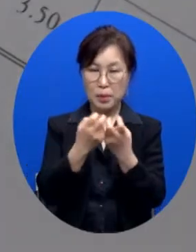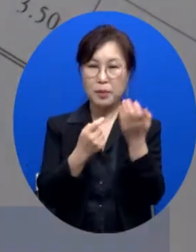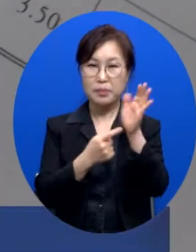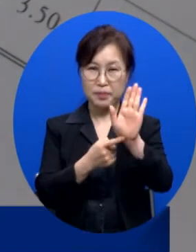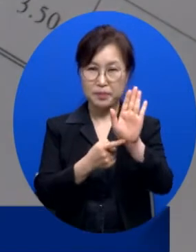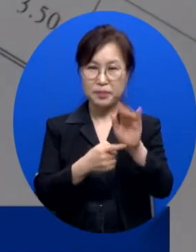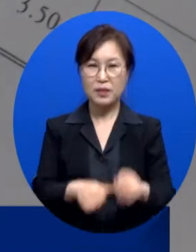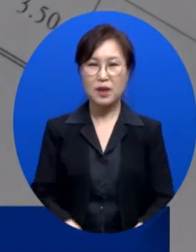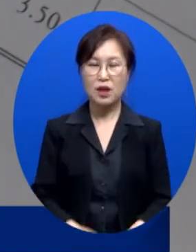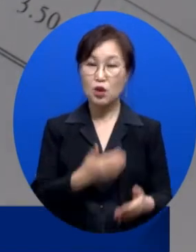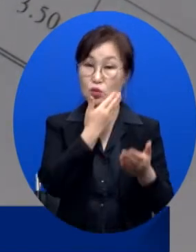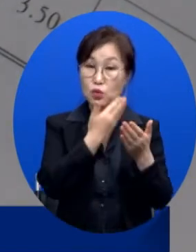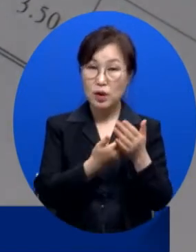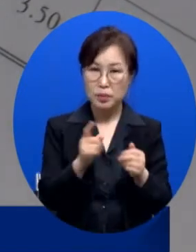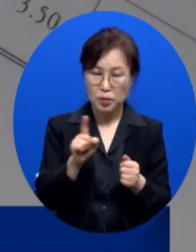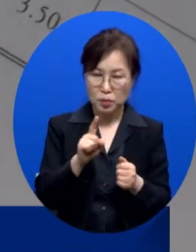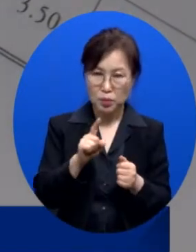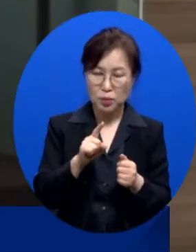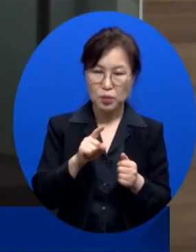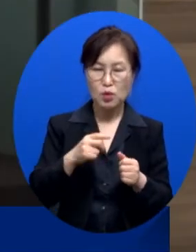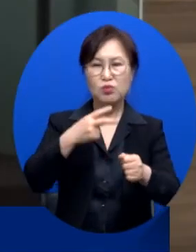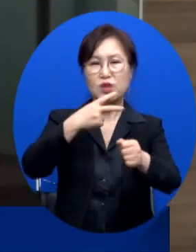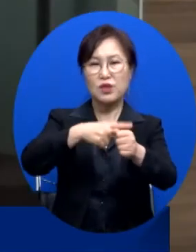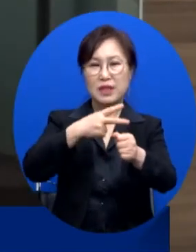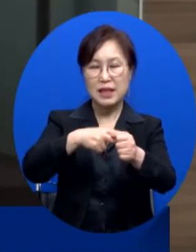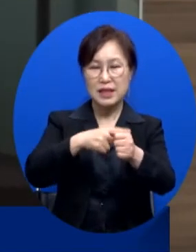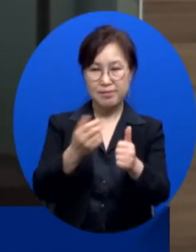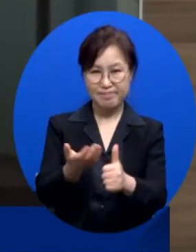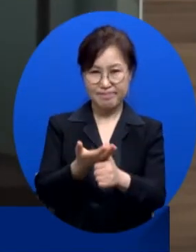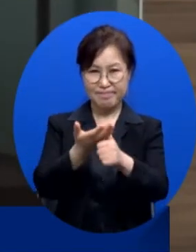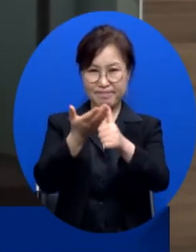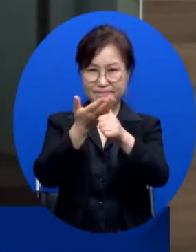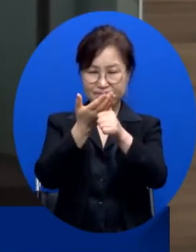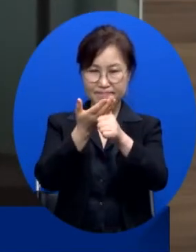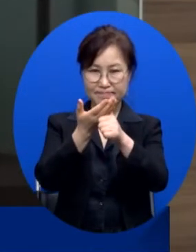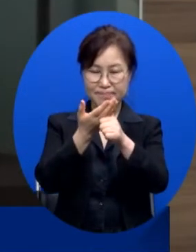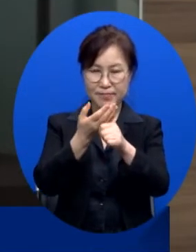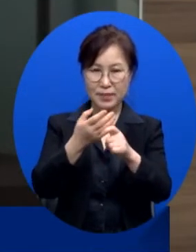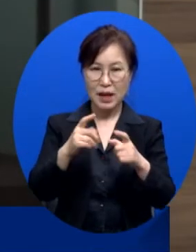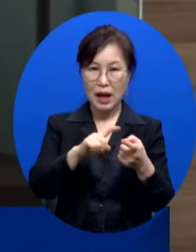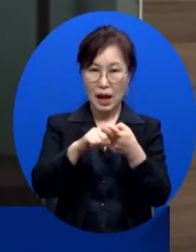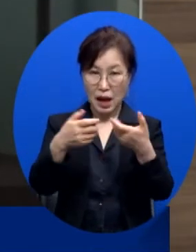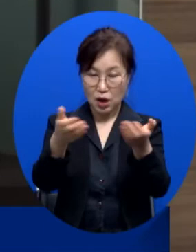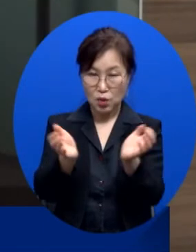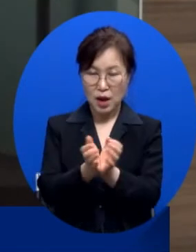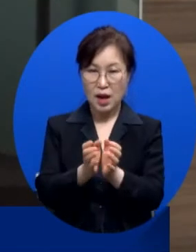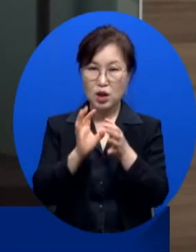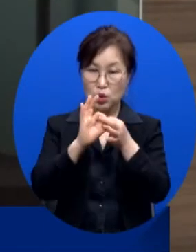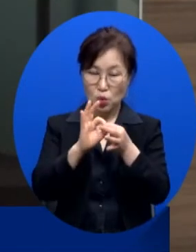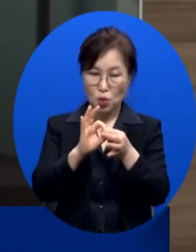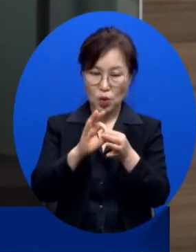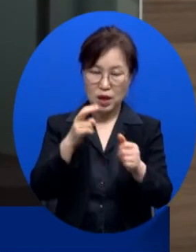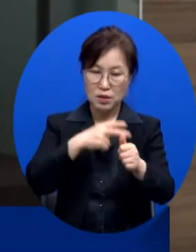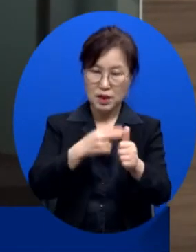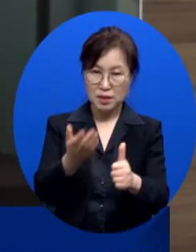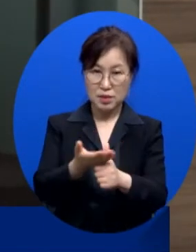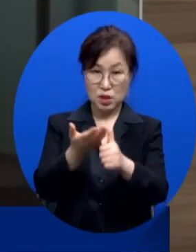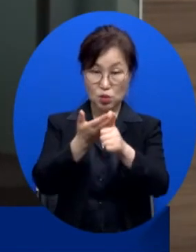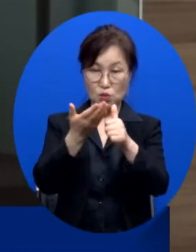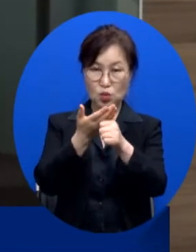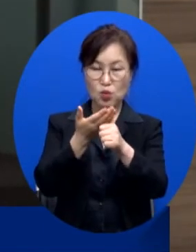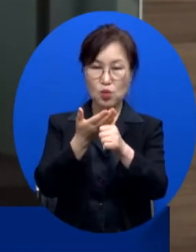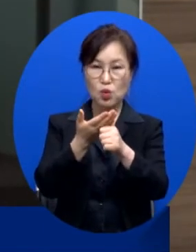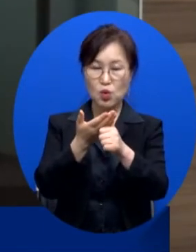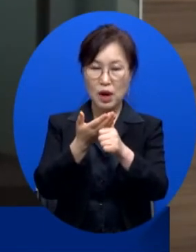중요한 게 뭐냐면 지도자 양성이죠. 기독교 교육학회가 있습니다. 학회를 통해서 지도자들을 양성하고 또 교과 과정에